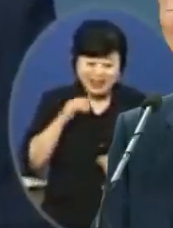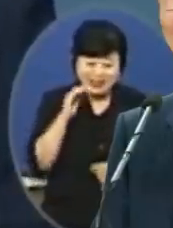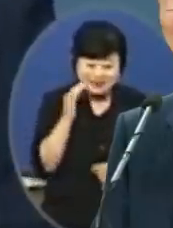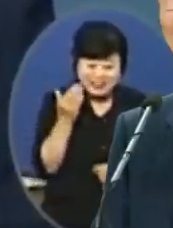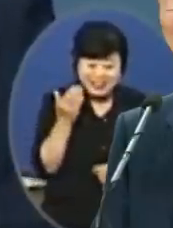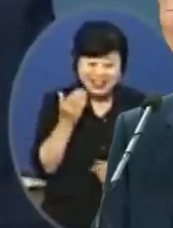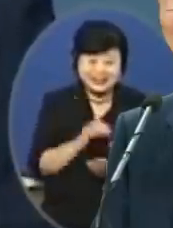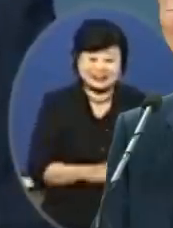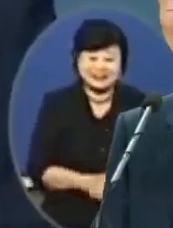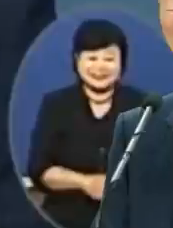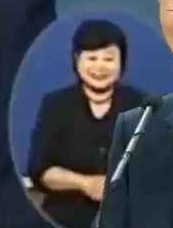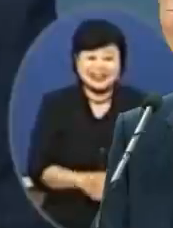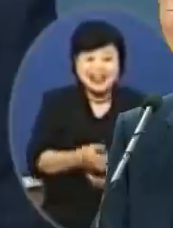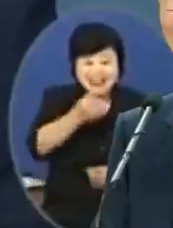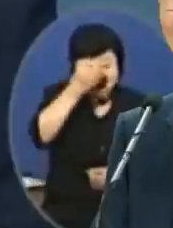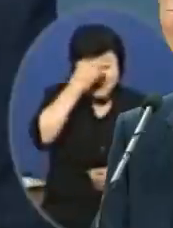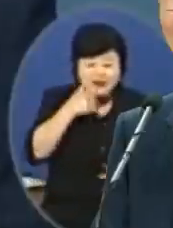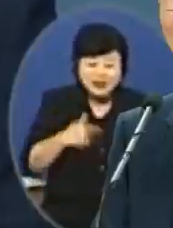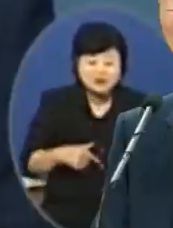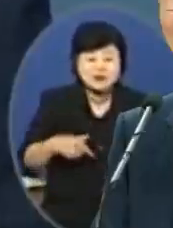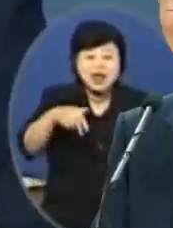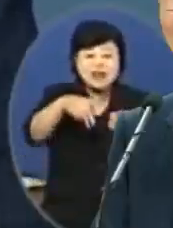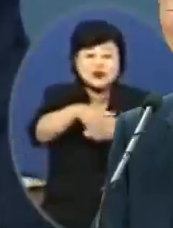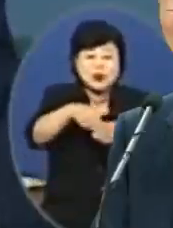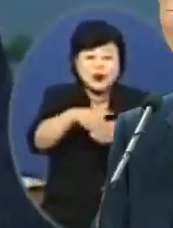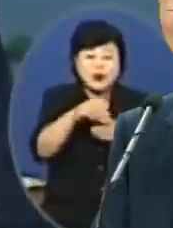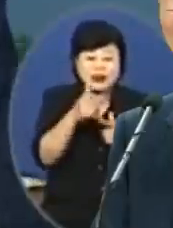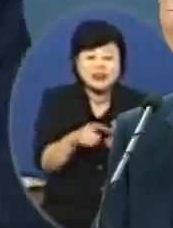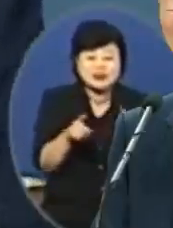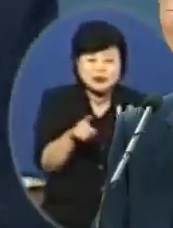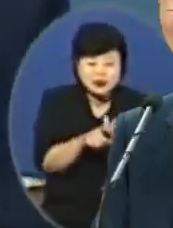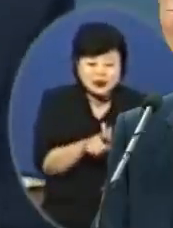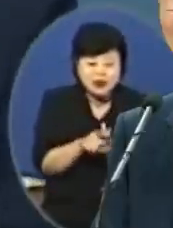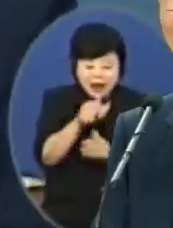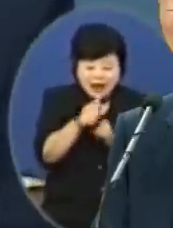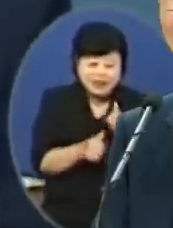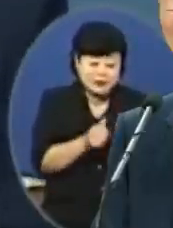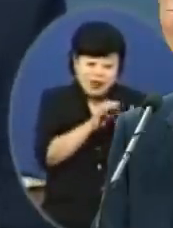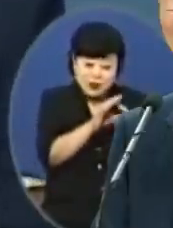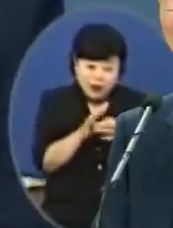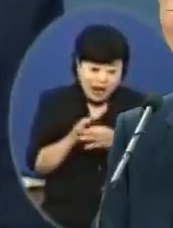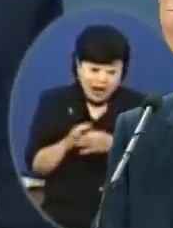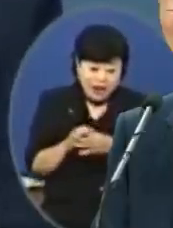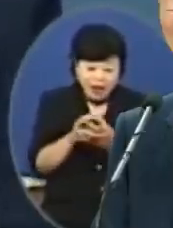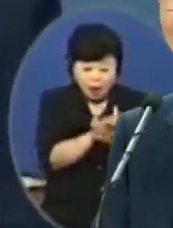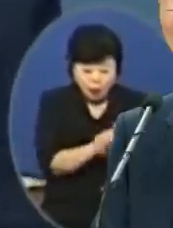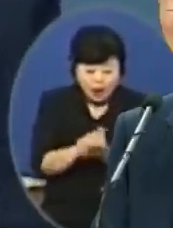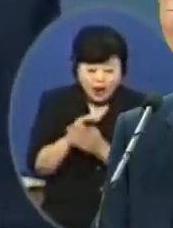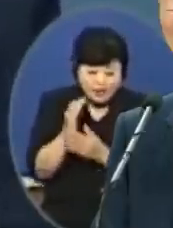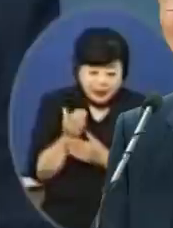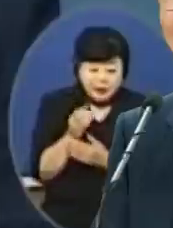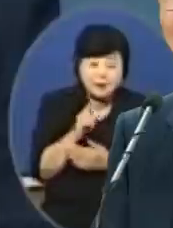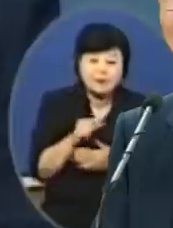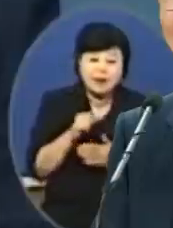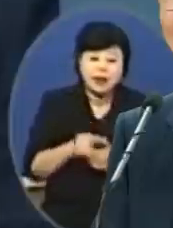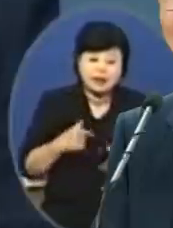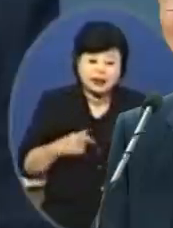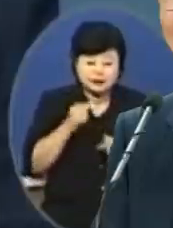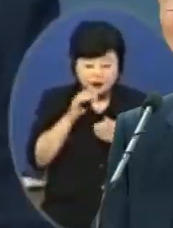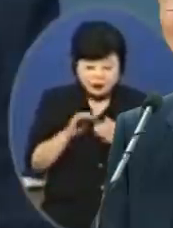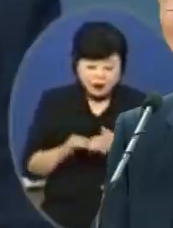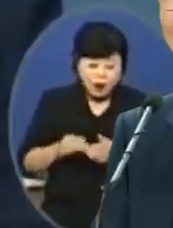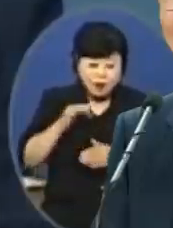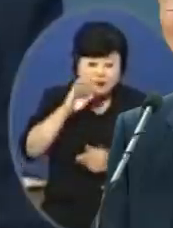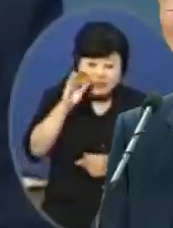것입니다. 기독교는 기쁨의 종교인 것입니다. 예수님을 믿고 하나님과의 관계가 화해되면 그 마음에 기쁨이